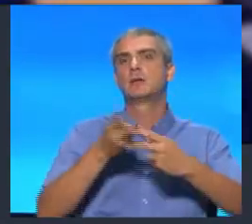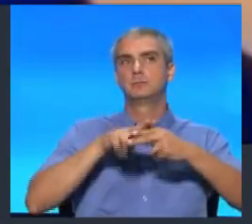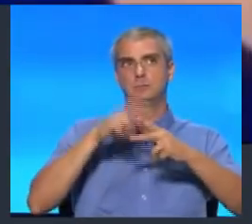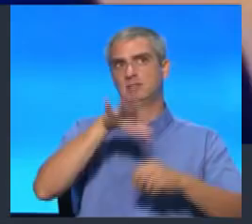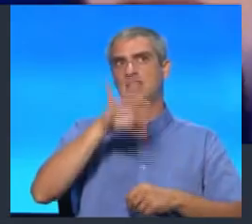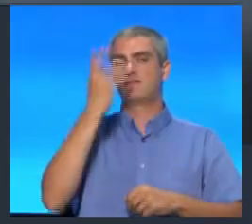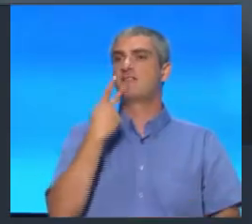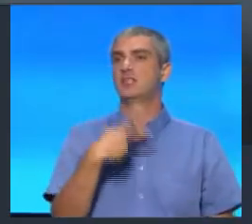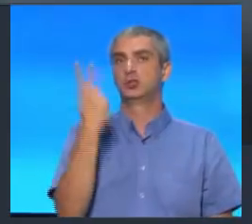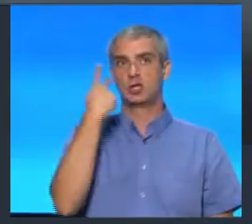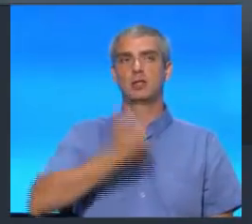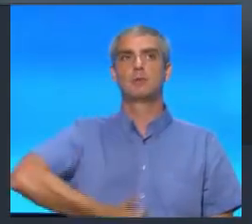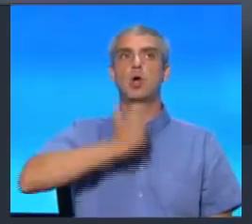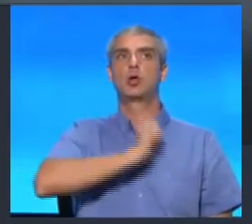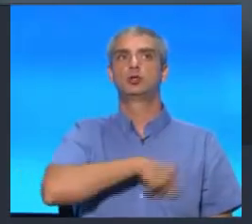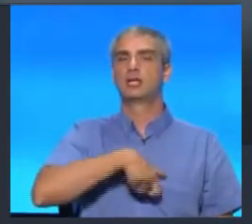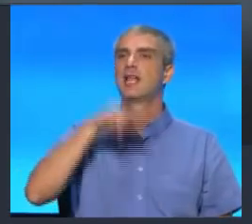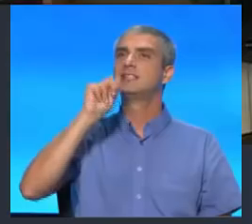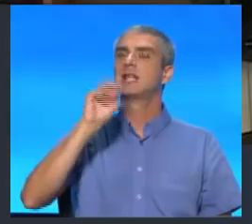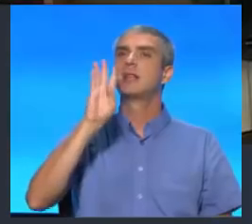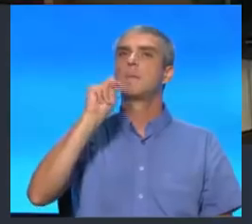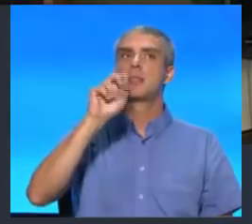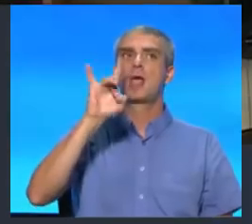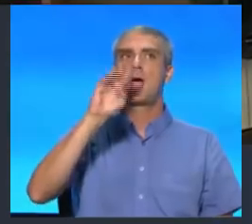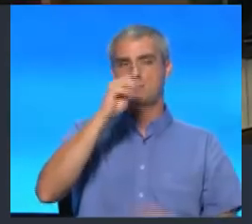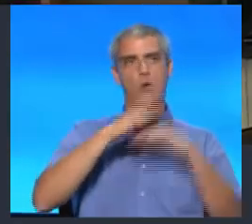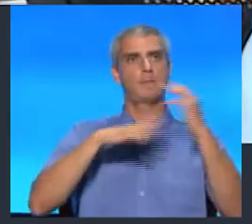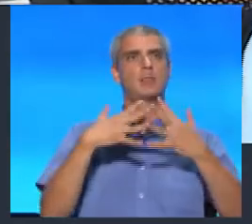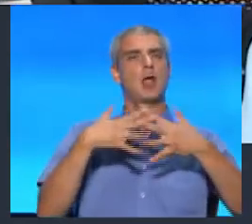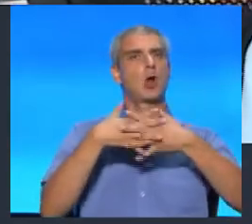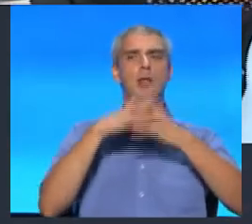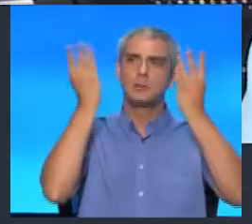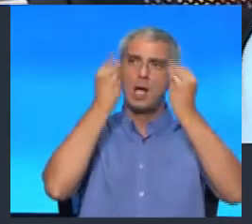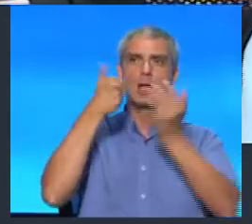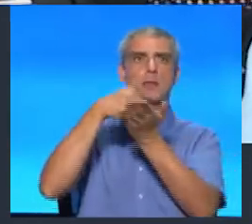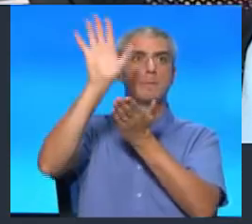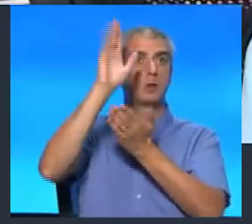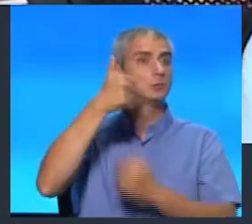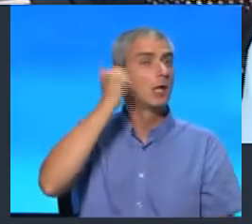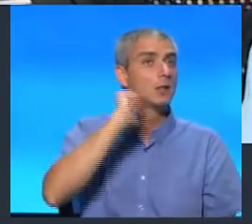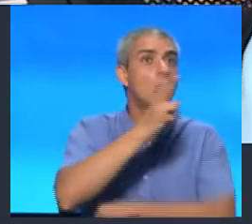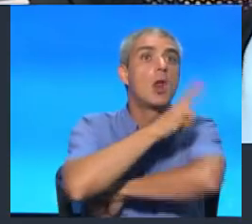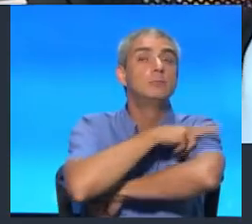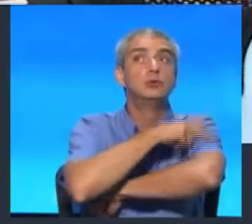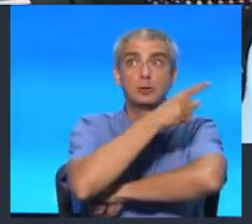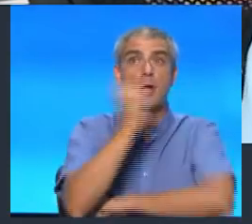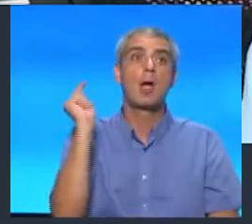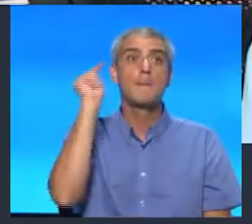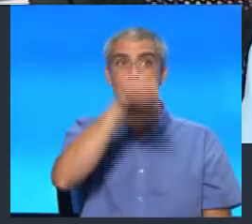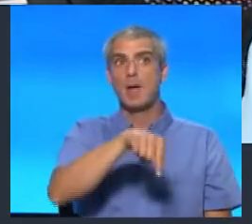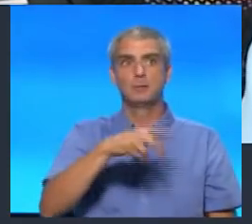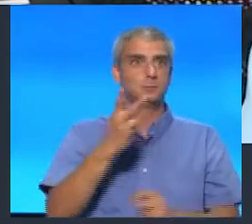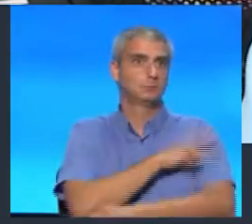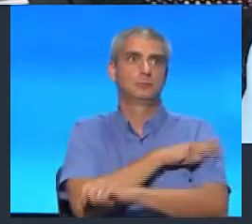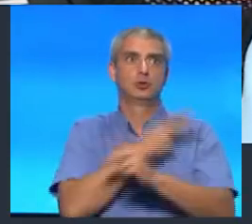לפני כשנתיים ראש העירייה ניסן בן חמו, שבנה קואליציה בלי חרדים. אתמול המשטרה הגיעה בכוחות